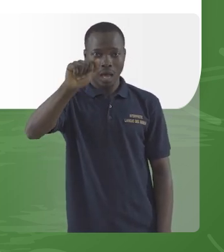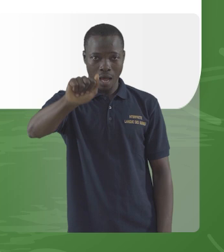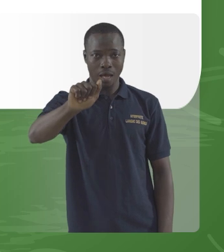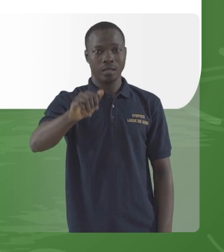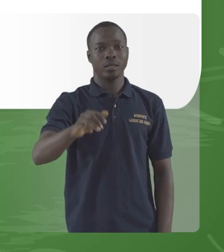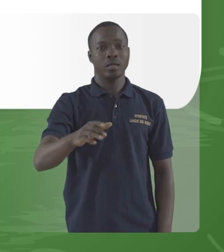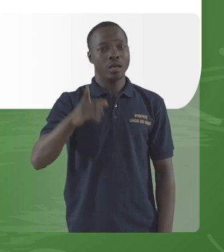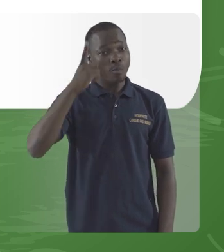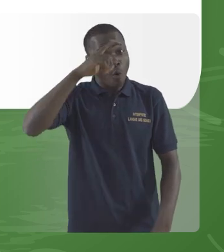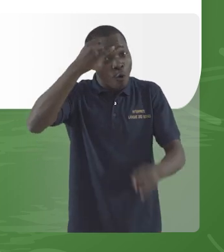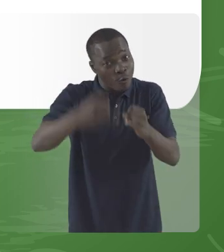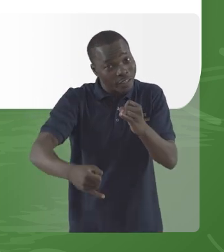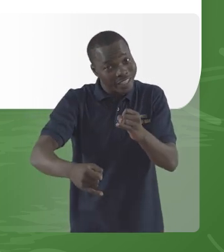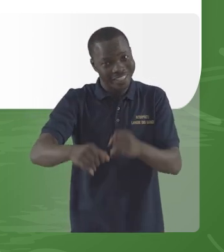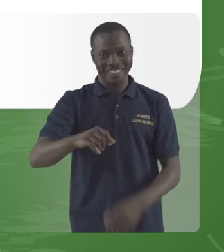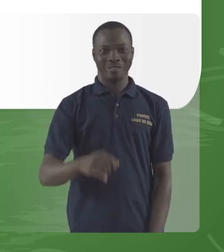AGA et enfin